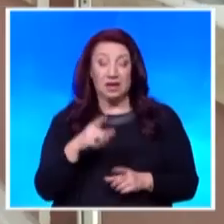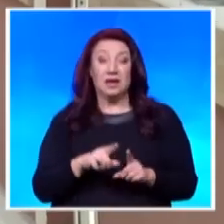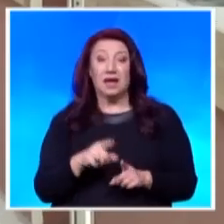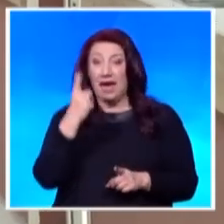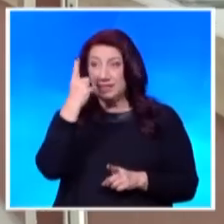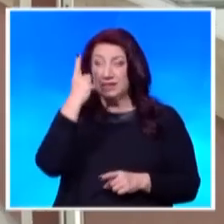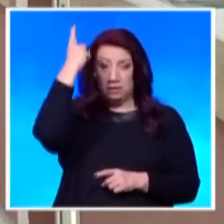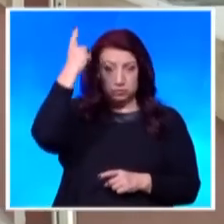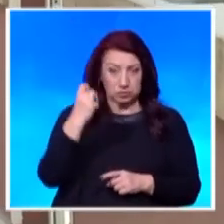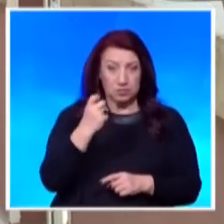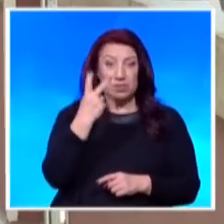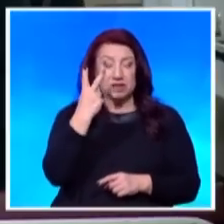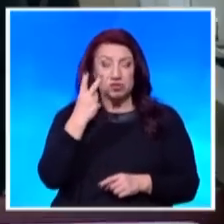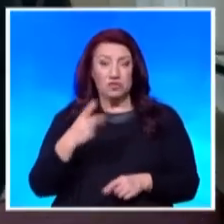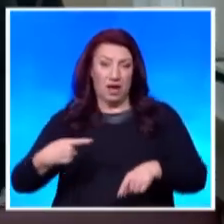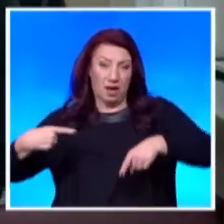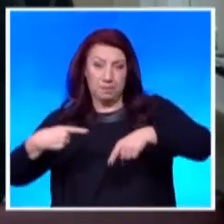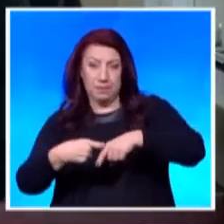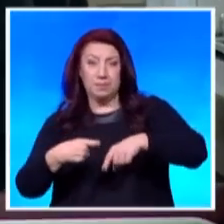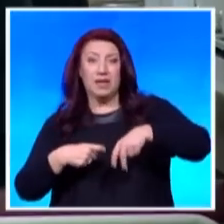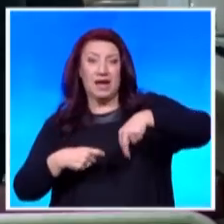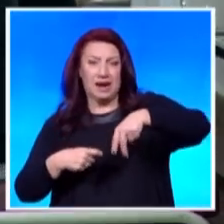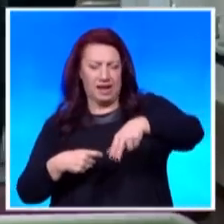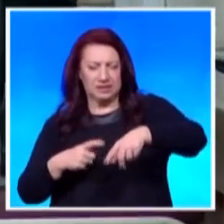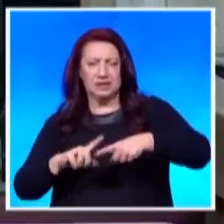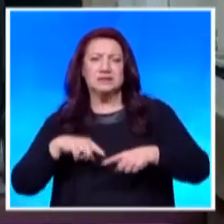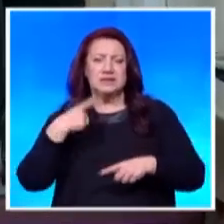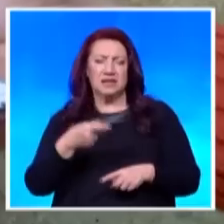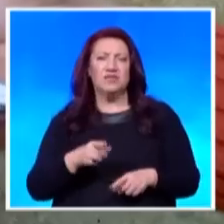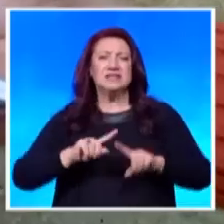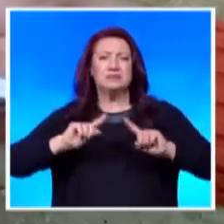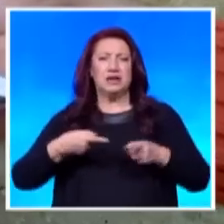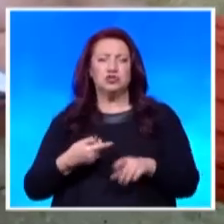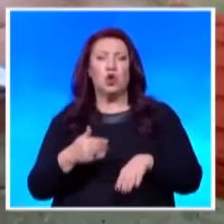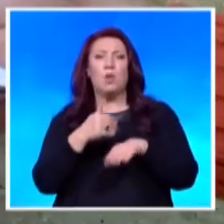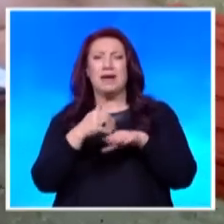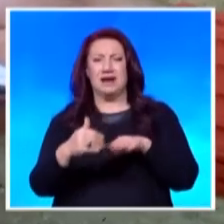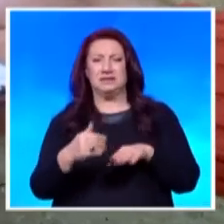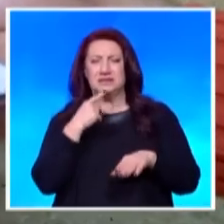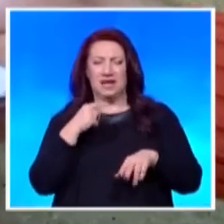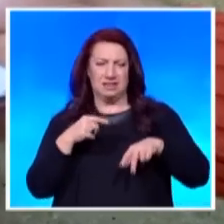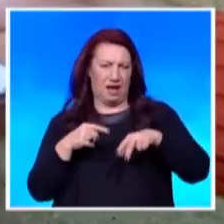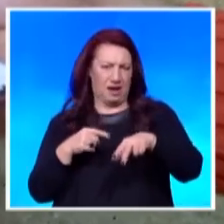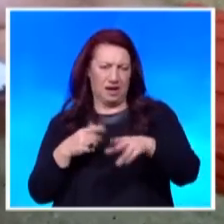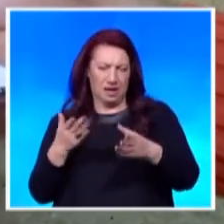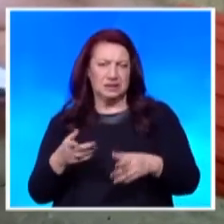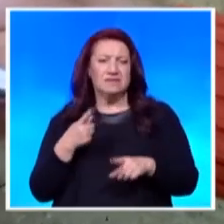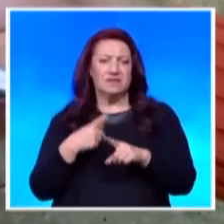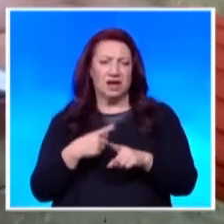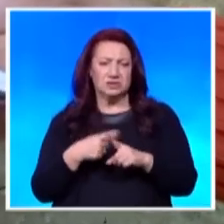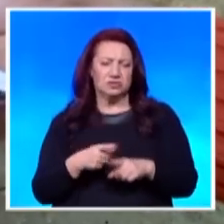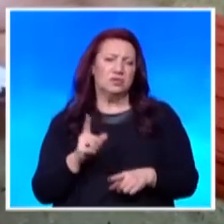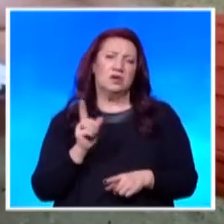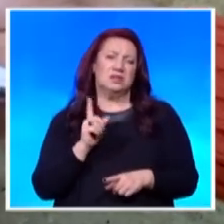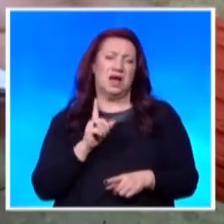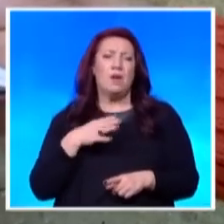2 в краката му. Следва спешна операция в болницата в Хасково. За пряка опасност за живота не съществува в